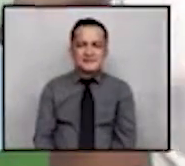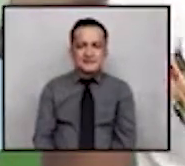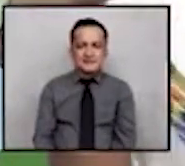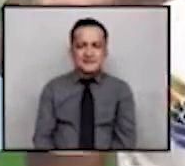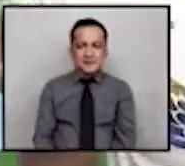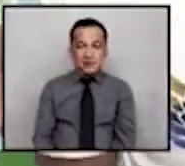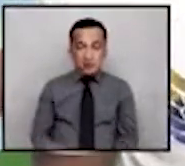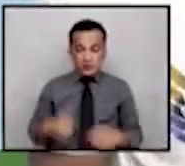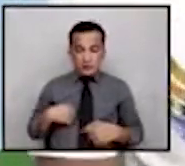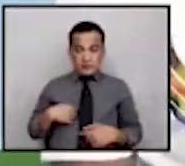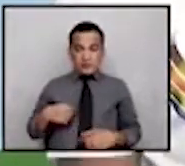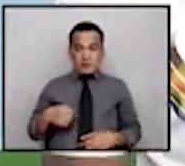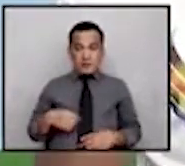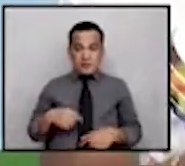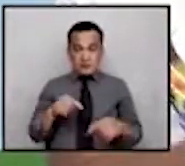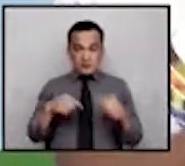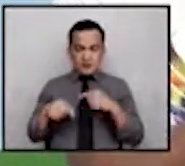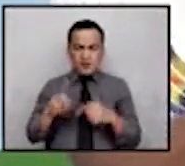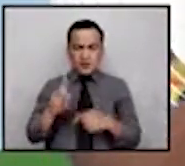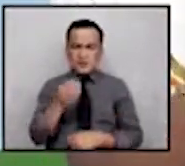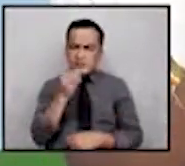Ano bang food nila? Anong diet nila?